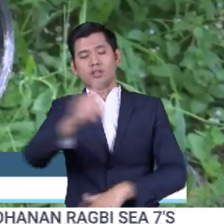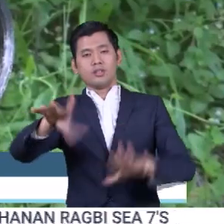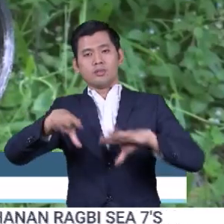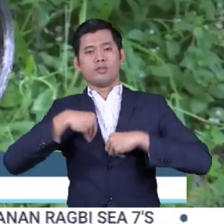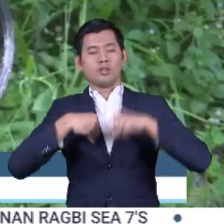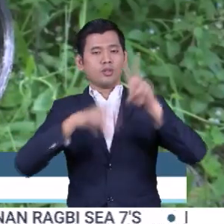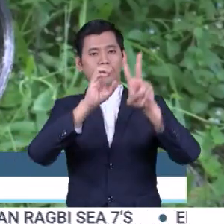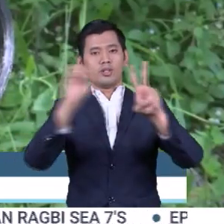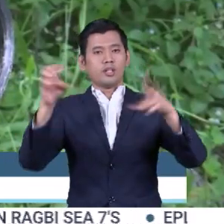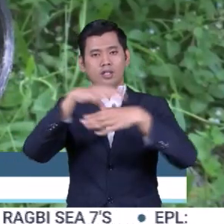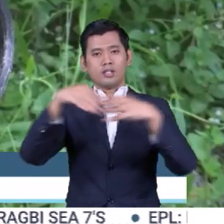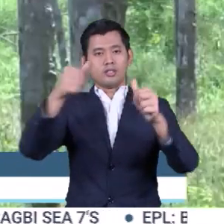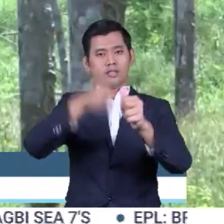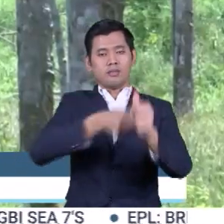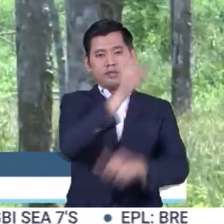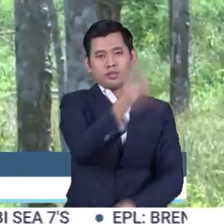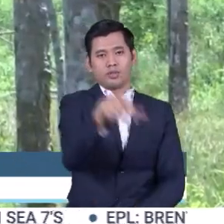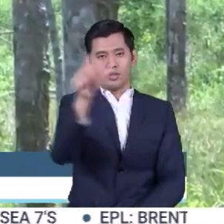200